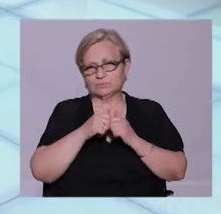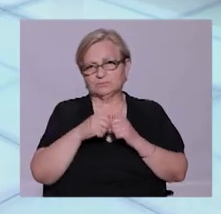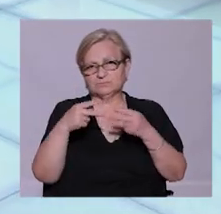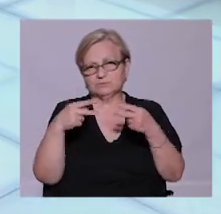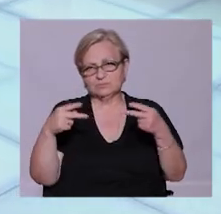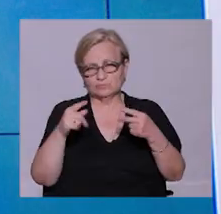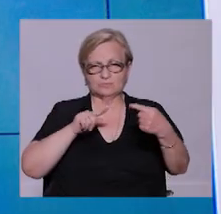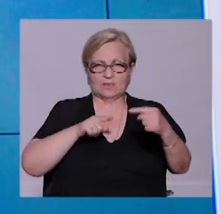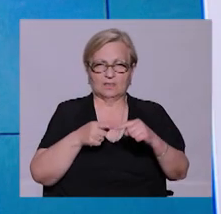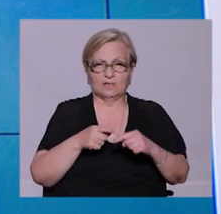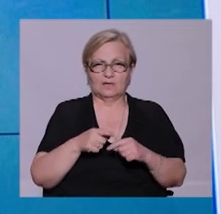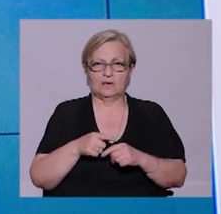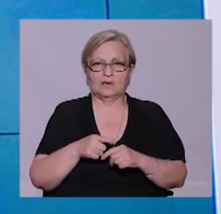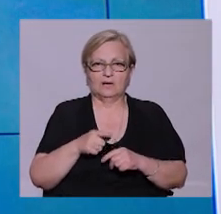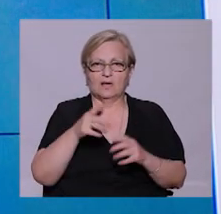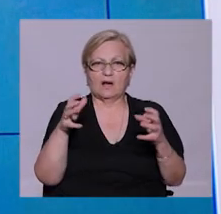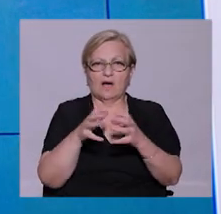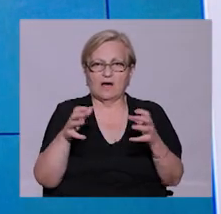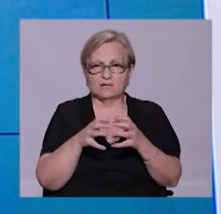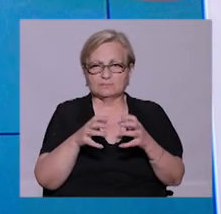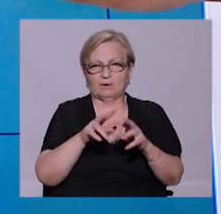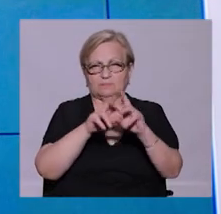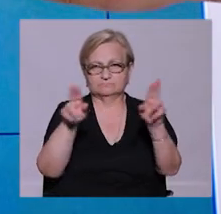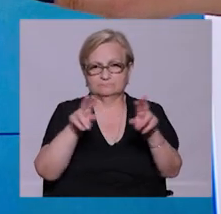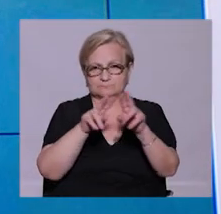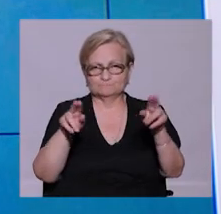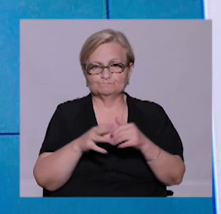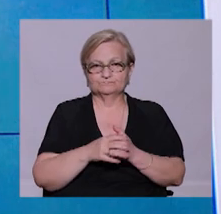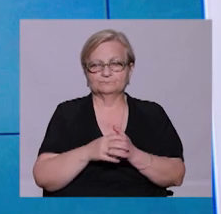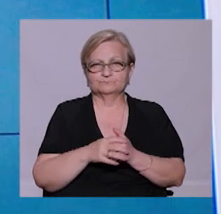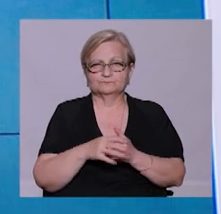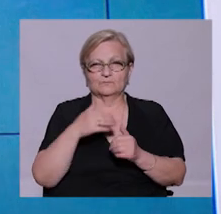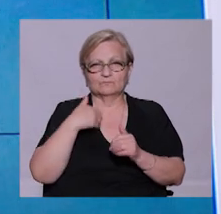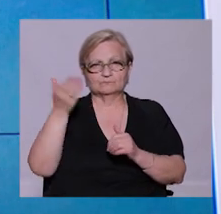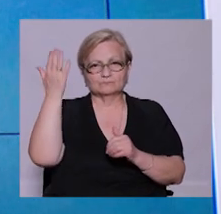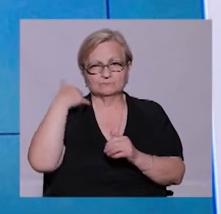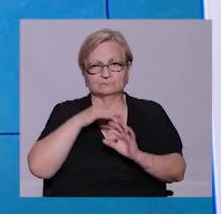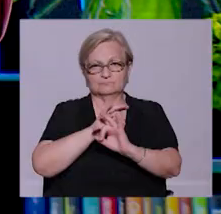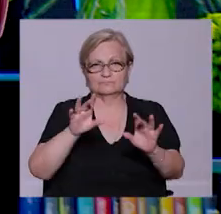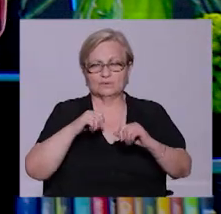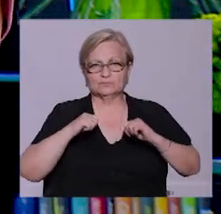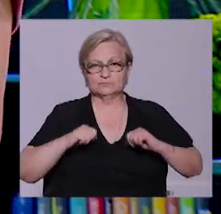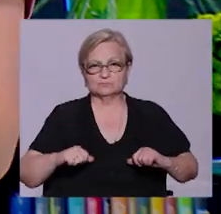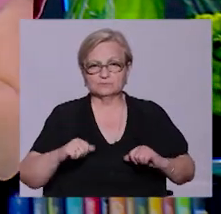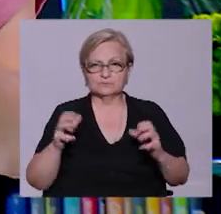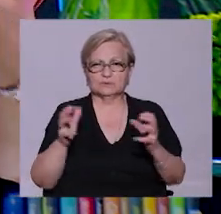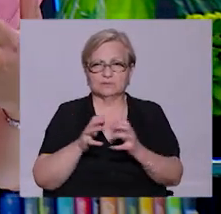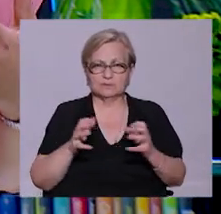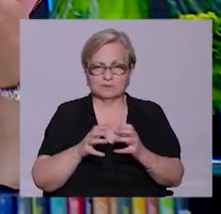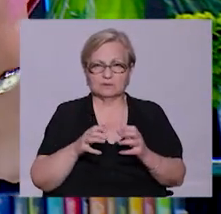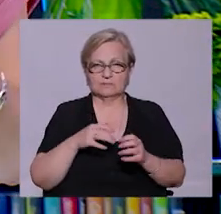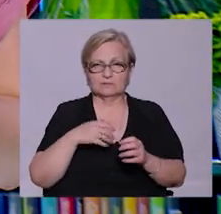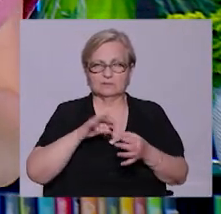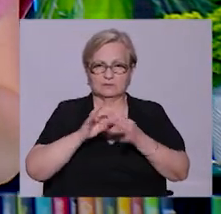სიტყვის ძუნწი სინონიმი არის ხარბი, ხოლო ანტონიმი გულუხვი. ჩვენ წინა გაკვეთილზე ძუნწისა და ხარბის